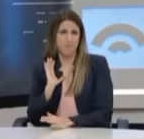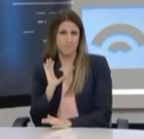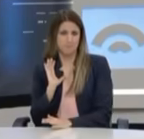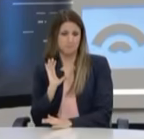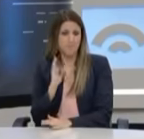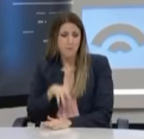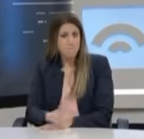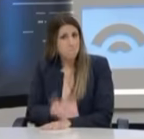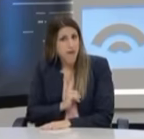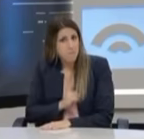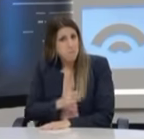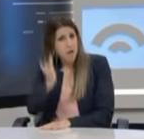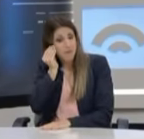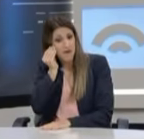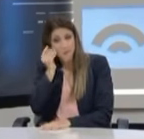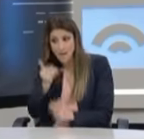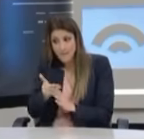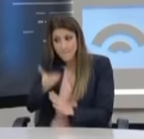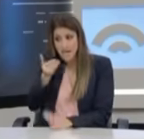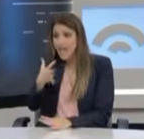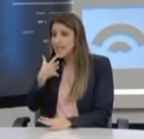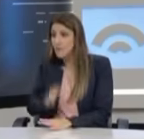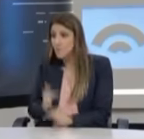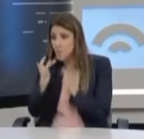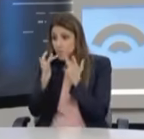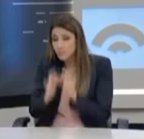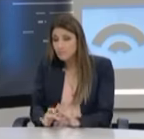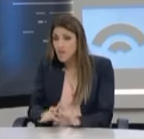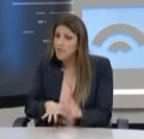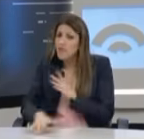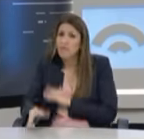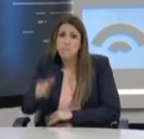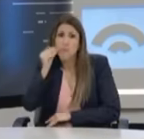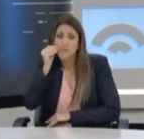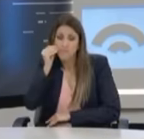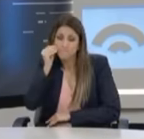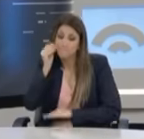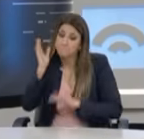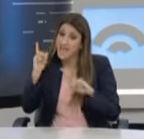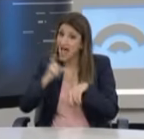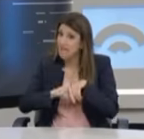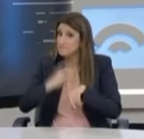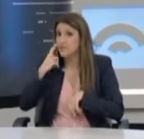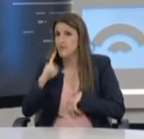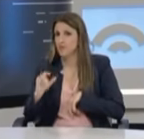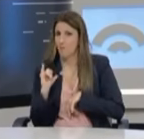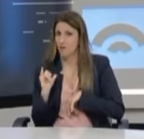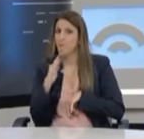Κάποια στιγμή θα μάθουμε ακριβώς τι έγινε και με αυτήν την υπόθεση. Μετά τον κύριο